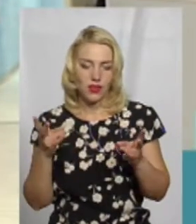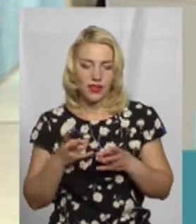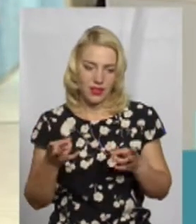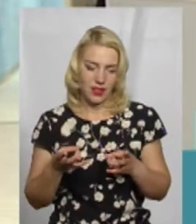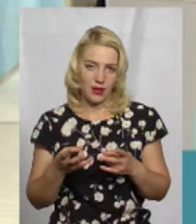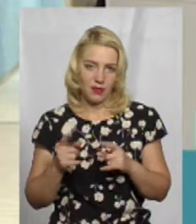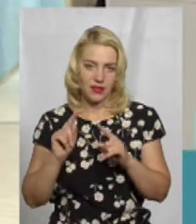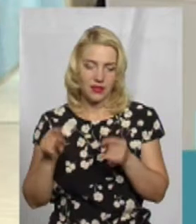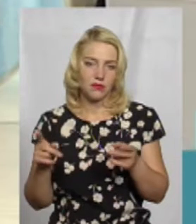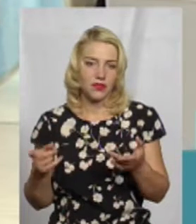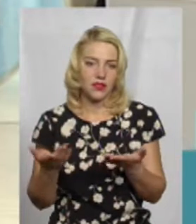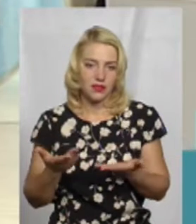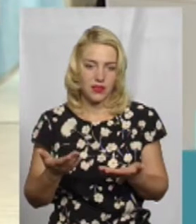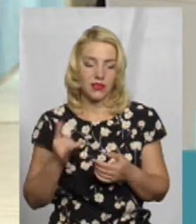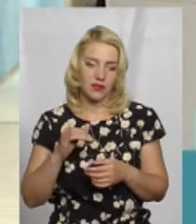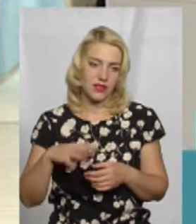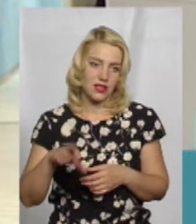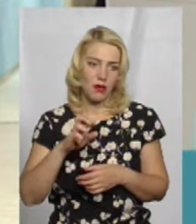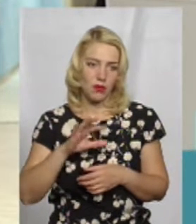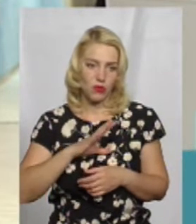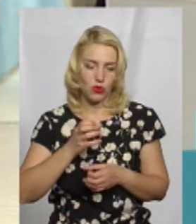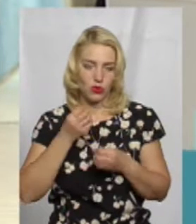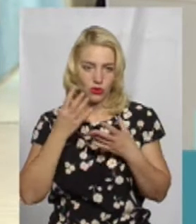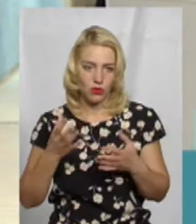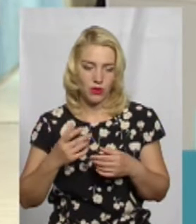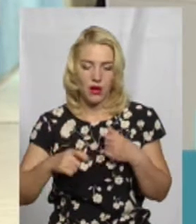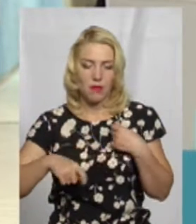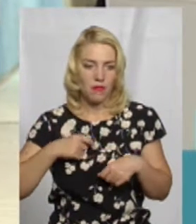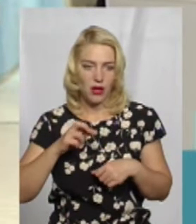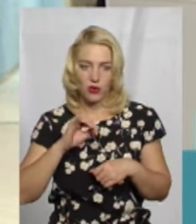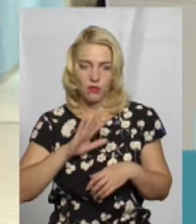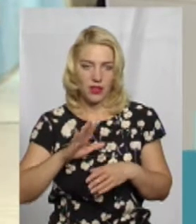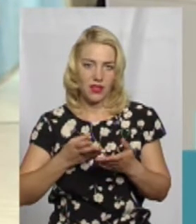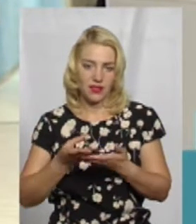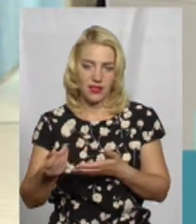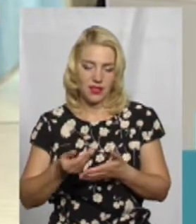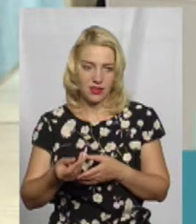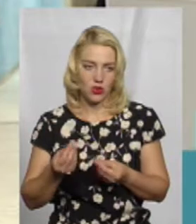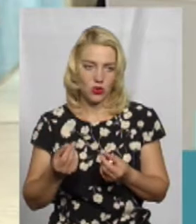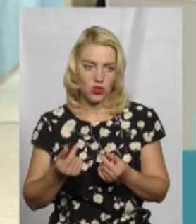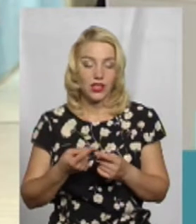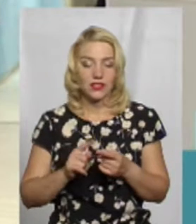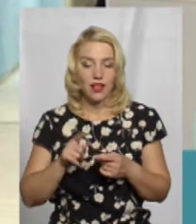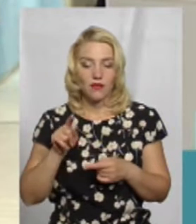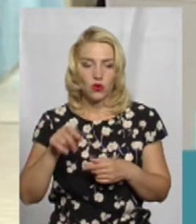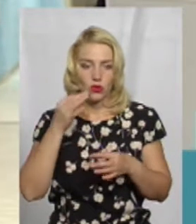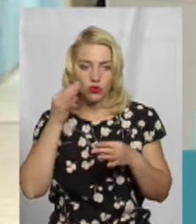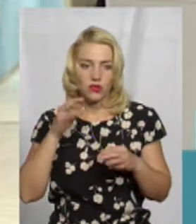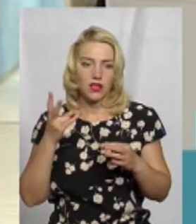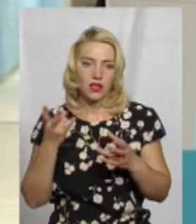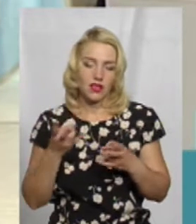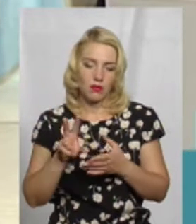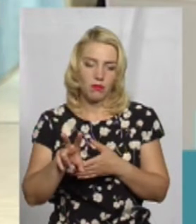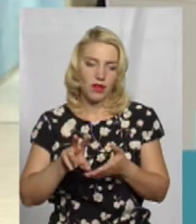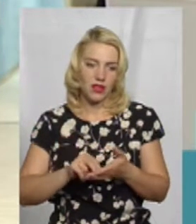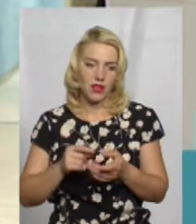які знають, що треба вже, то все було б добре. Марно б не тратили б гроші. Чи це той досвід, який варто прийняти